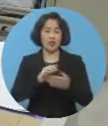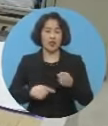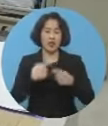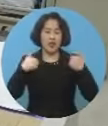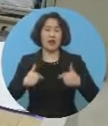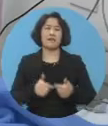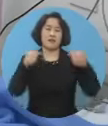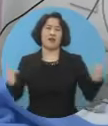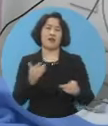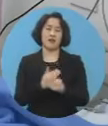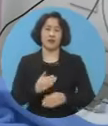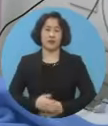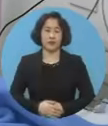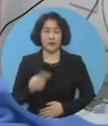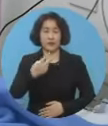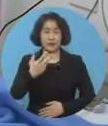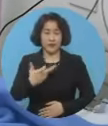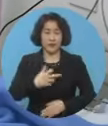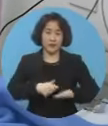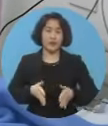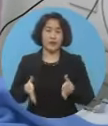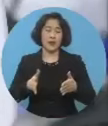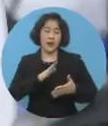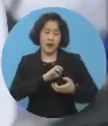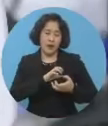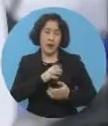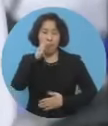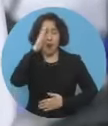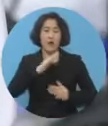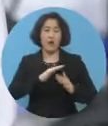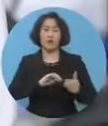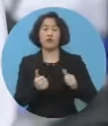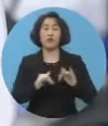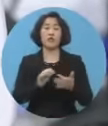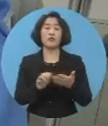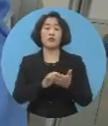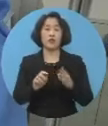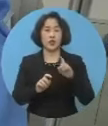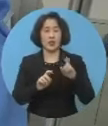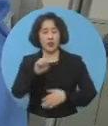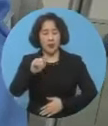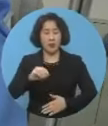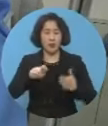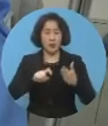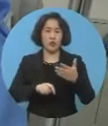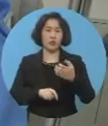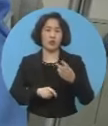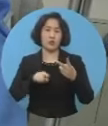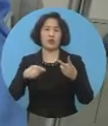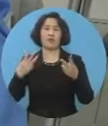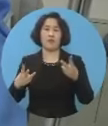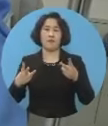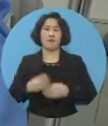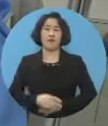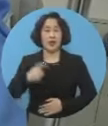늘고 있습니다 2017년 전라남도 심장 질환 사망률은 인구 10만명당 92.3